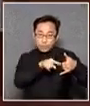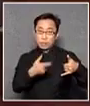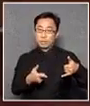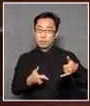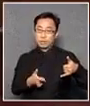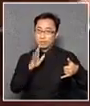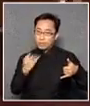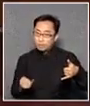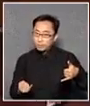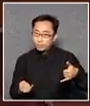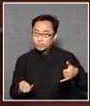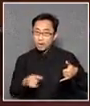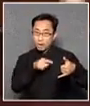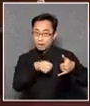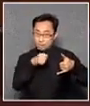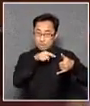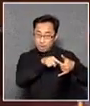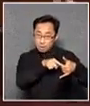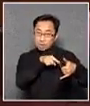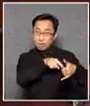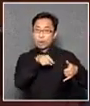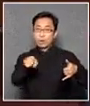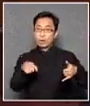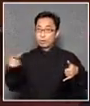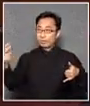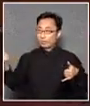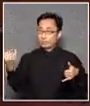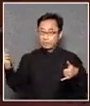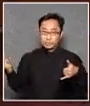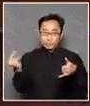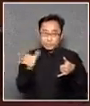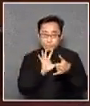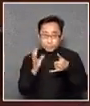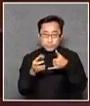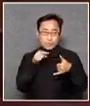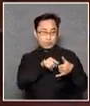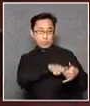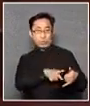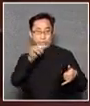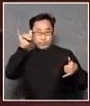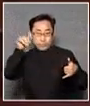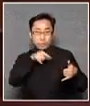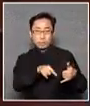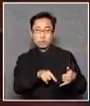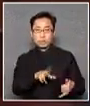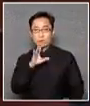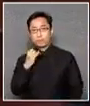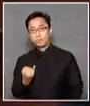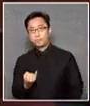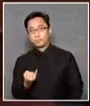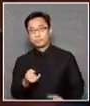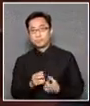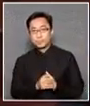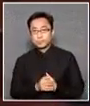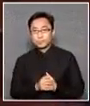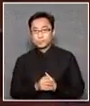嘅？曾建超俾六七個差佬圍毆，佢變咗暴徒，又噏得出，係咪？即係